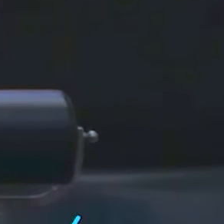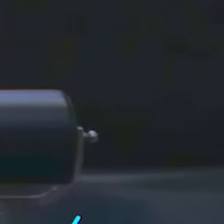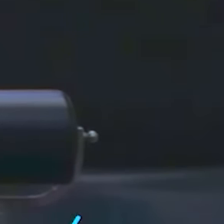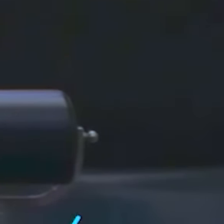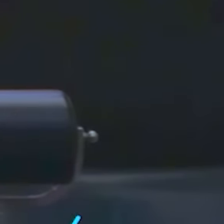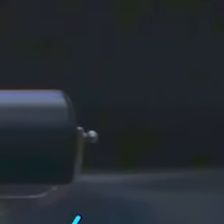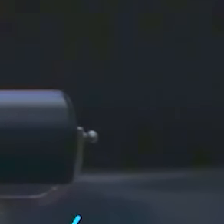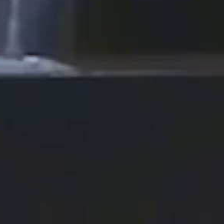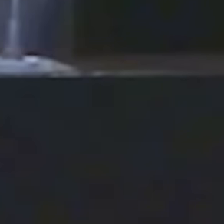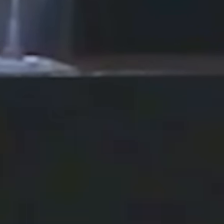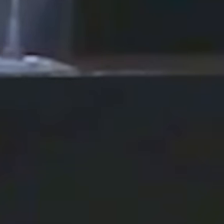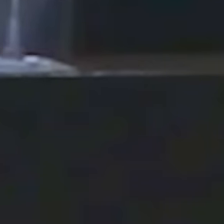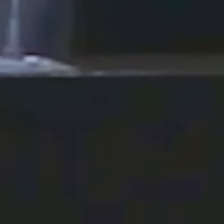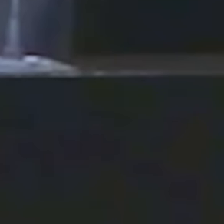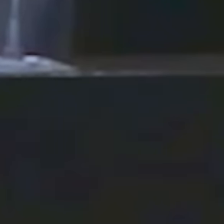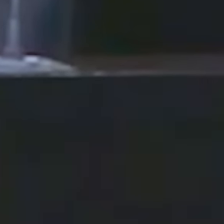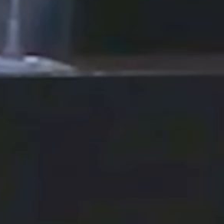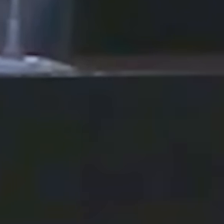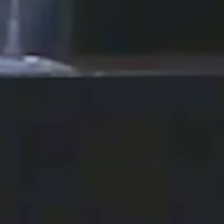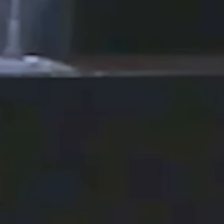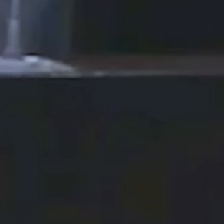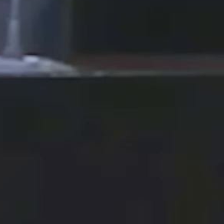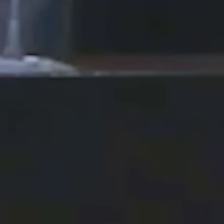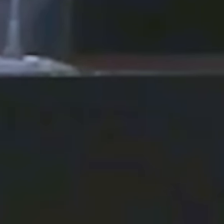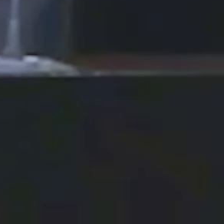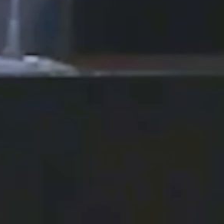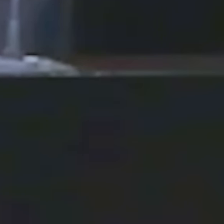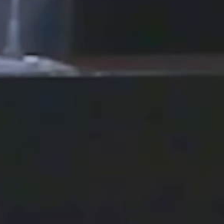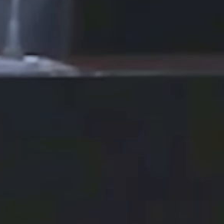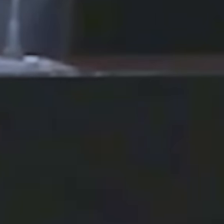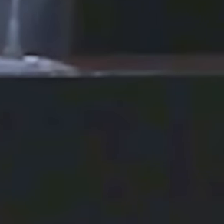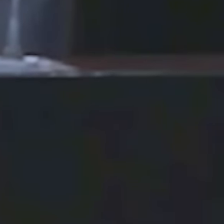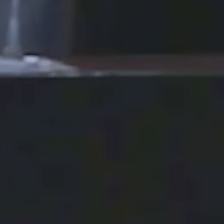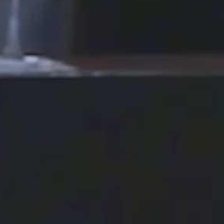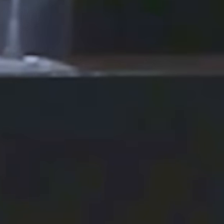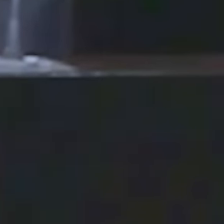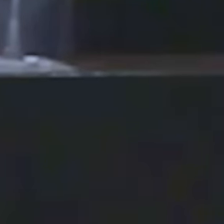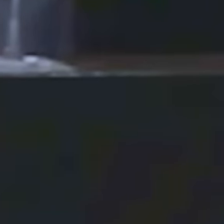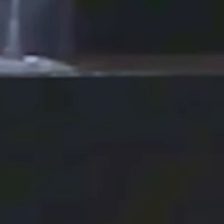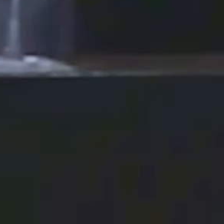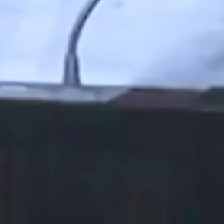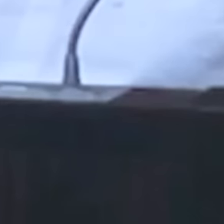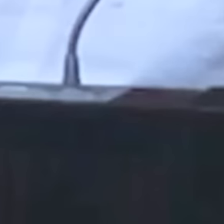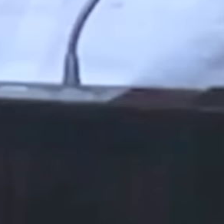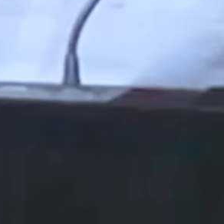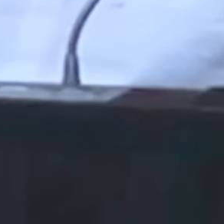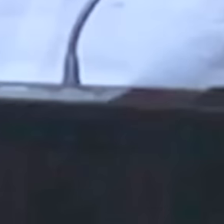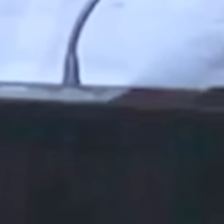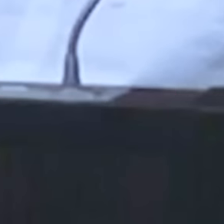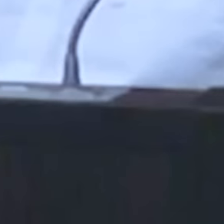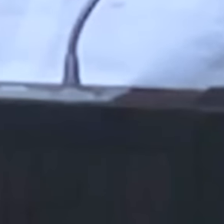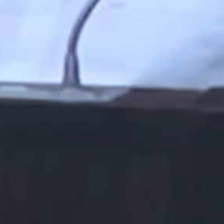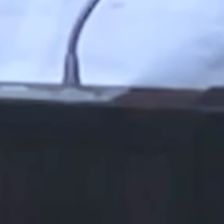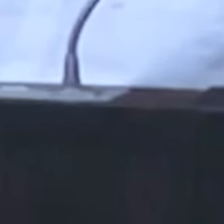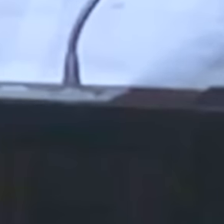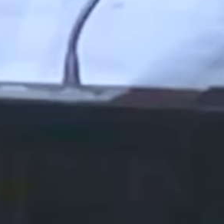බලවේගයේ සමාජිකයෙක්ට නීතිය ක්‍රියාත්මක කරන්න ඉඩ දෙනවා කියලා කොහෙවත් කියලා නැහැ. ඔබ වැරදියට මේ වගේ